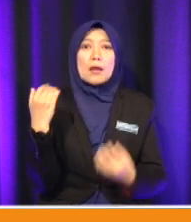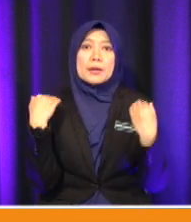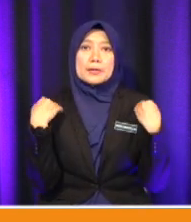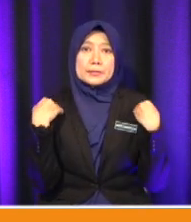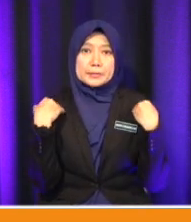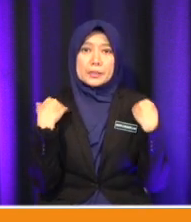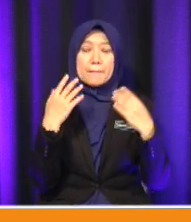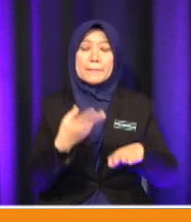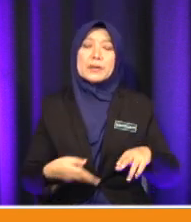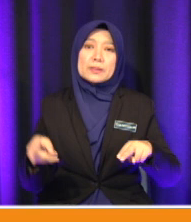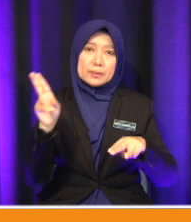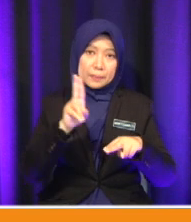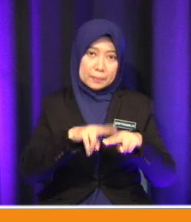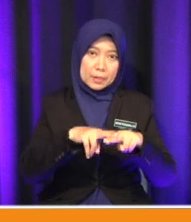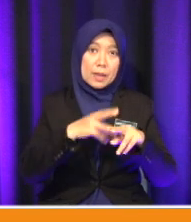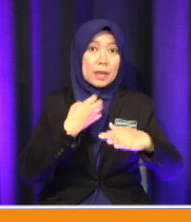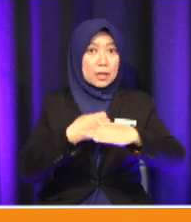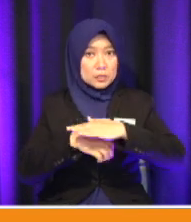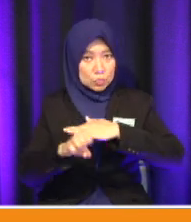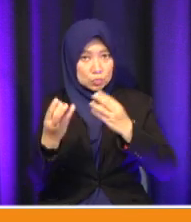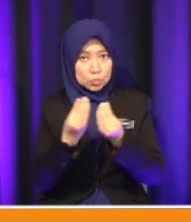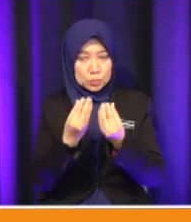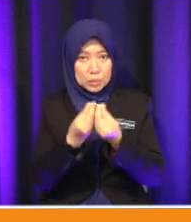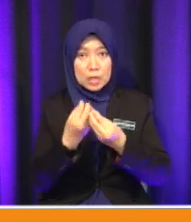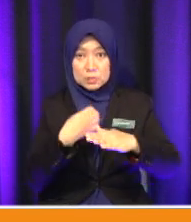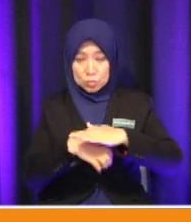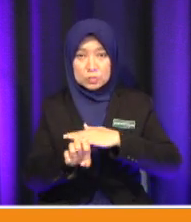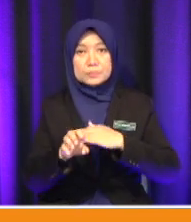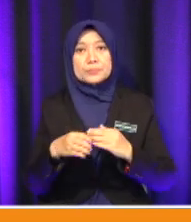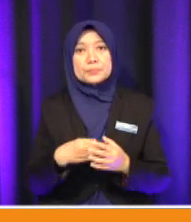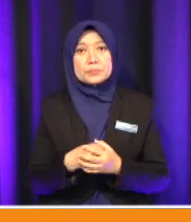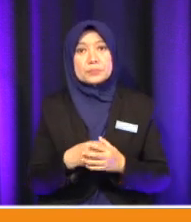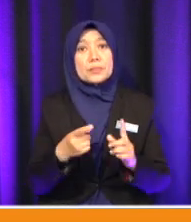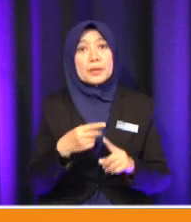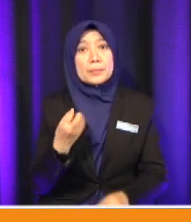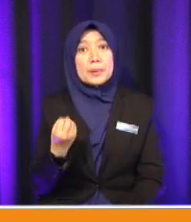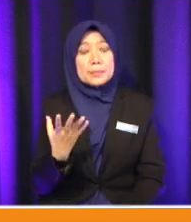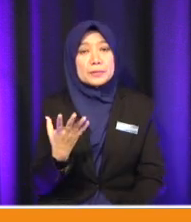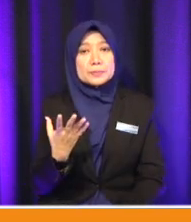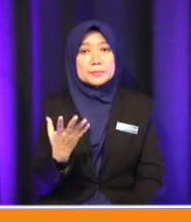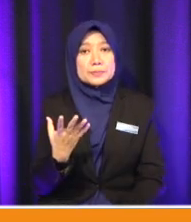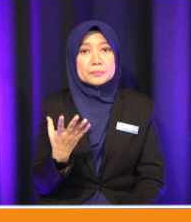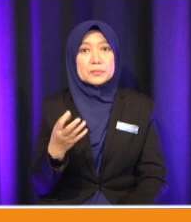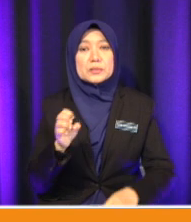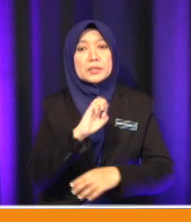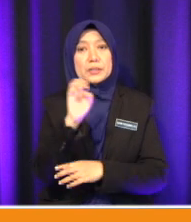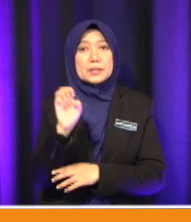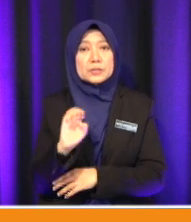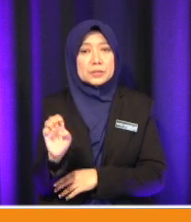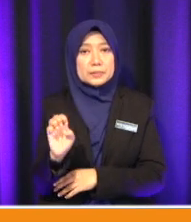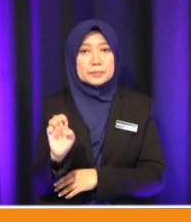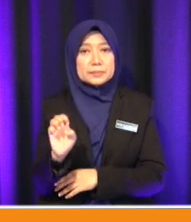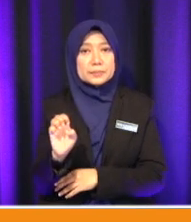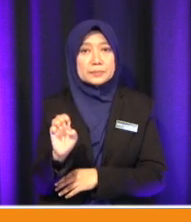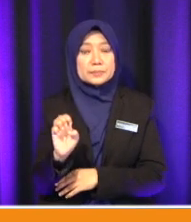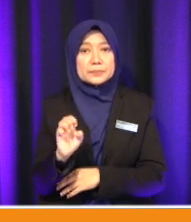dari segi jumlah expodia kalau dentingok daripada berapa tuh komponennya tuh electric dan